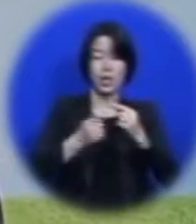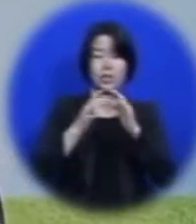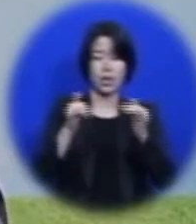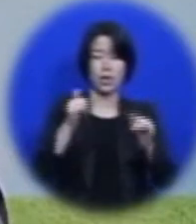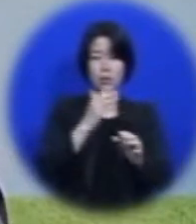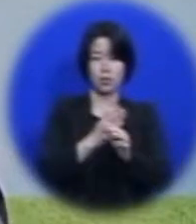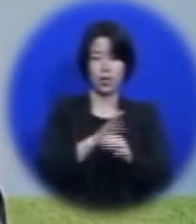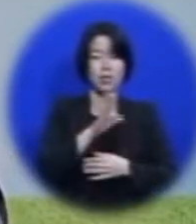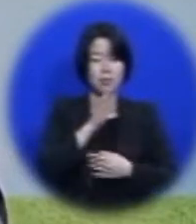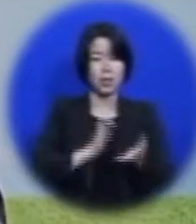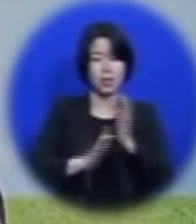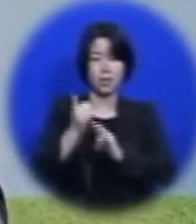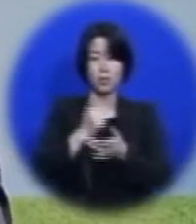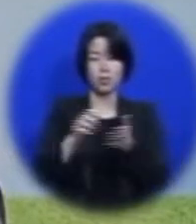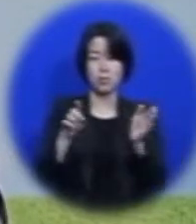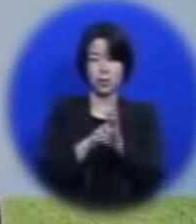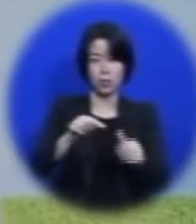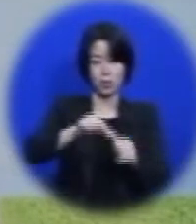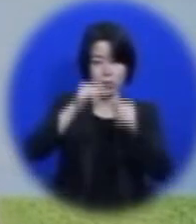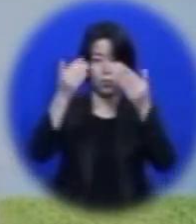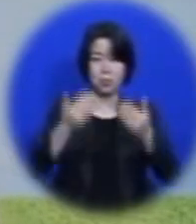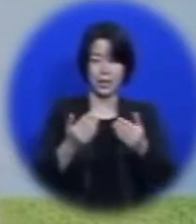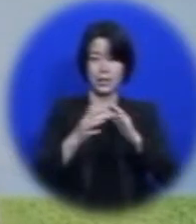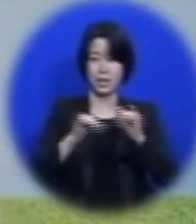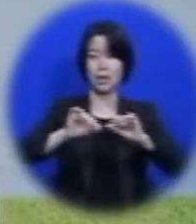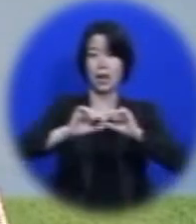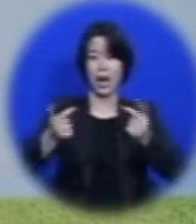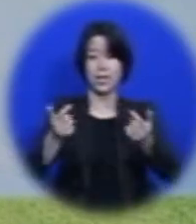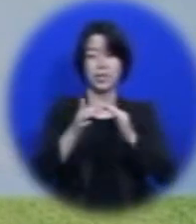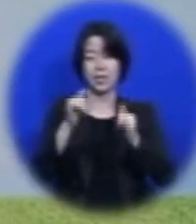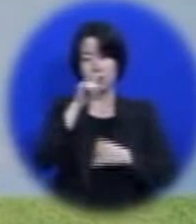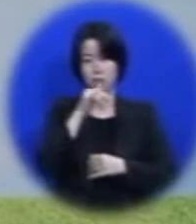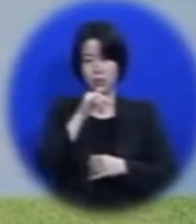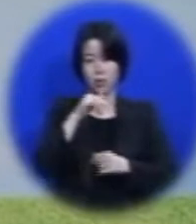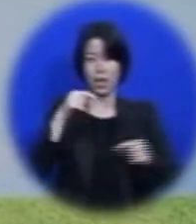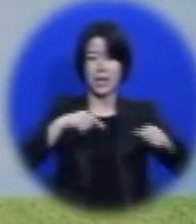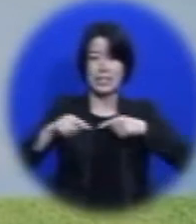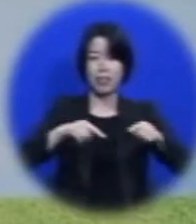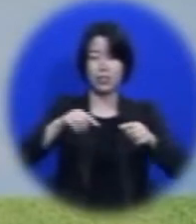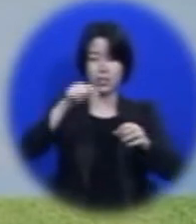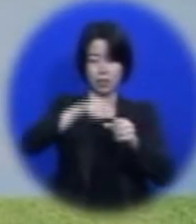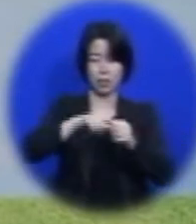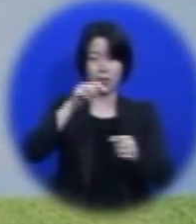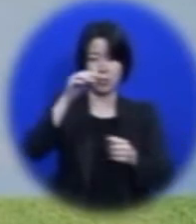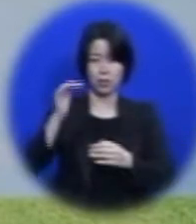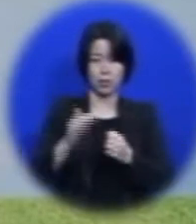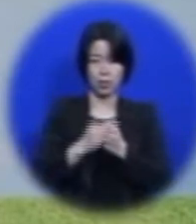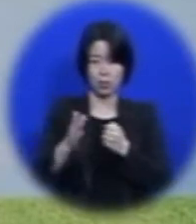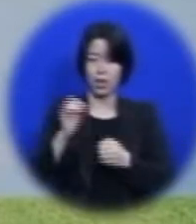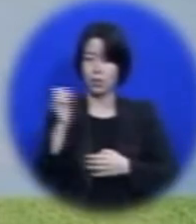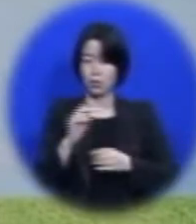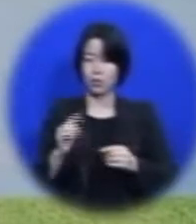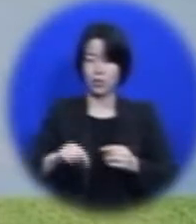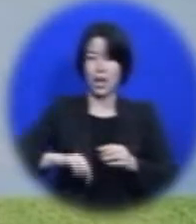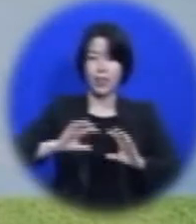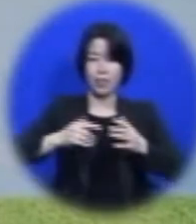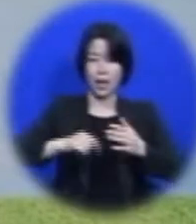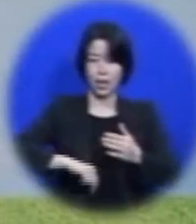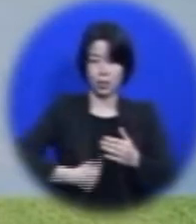믿고 구원 받으려고 들어온 사람이 아닌 사람들이 있었어요. 정치적인 목적 때문에 또는 독립운동